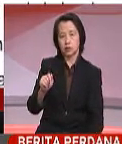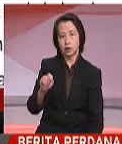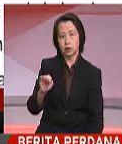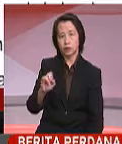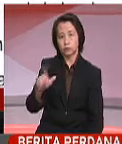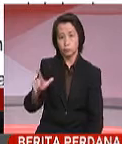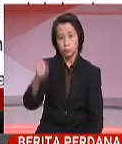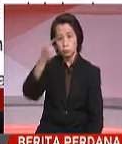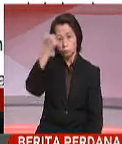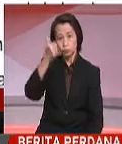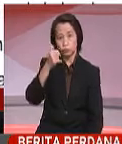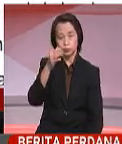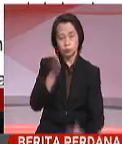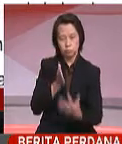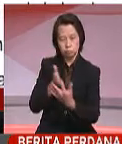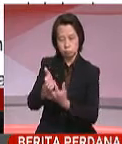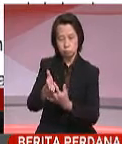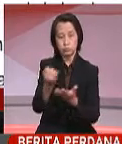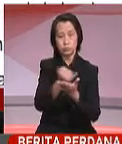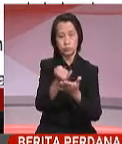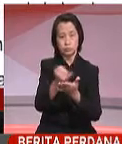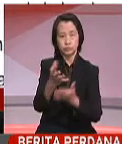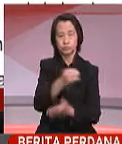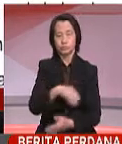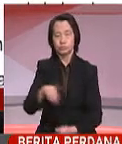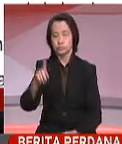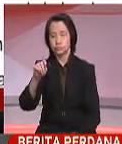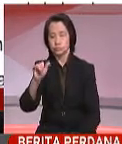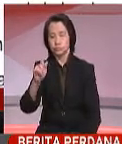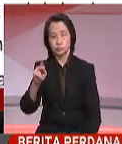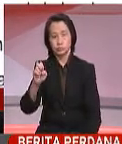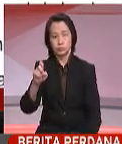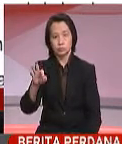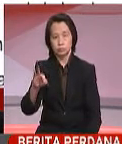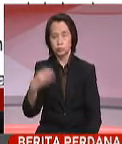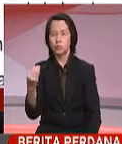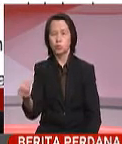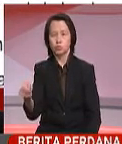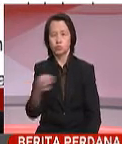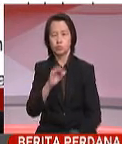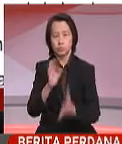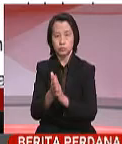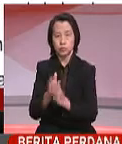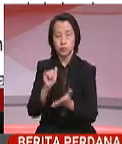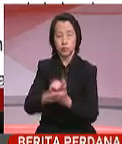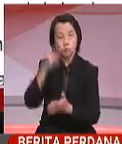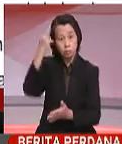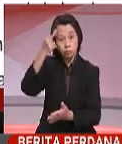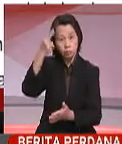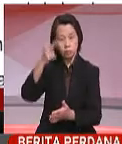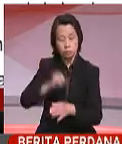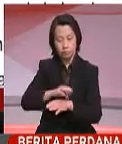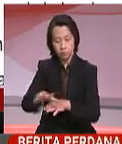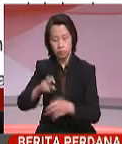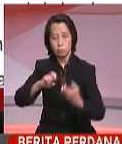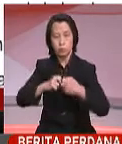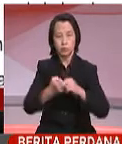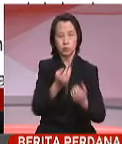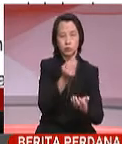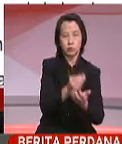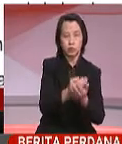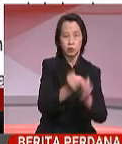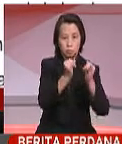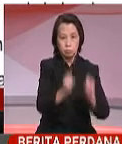ia berikutan kadar penembusan insurans dan Takaful yang rendah di Malaysia selain menjadi antara faktor yang mempengaruhi masalah kewangan